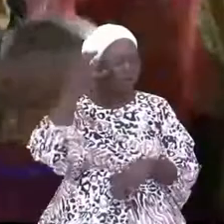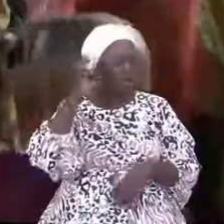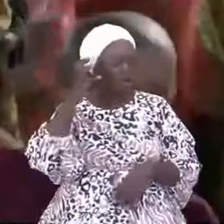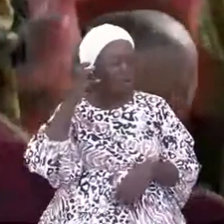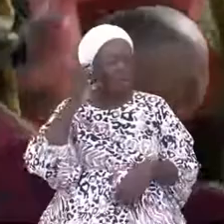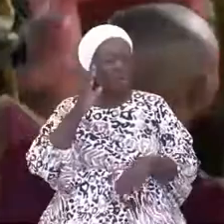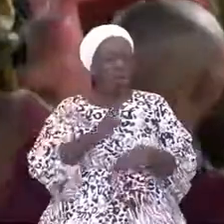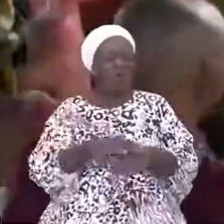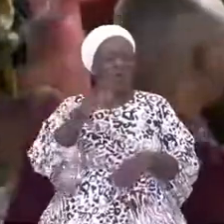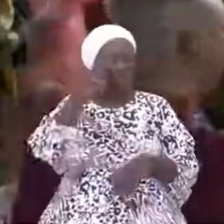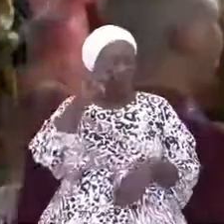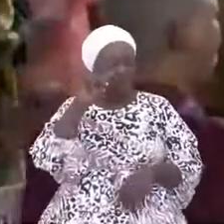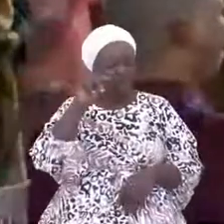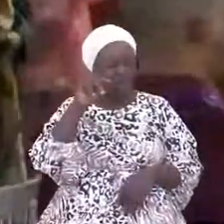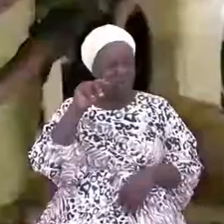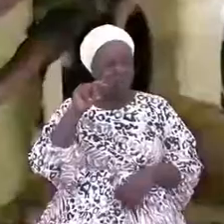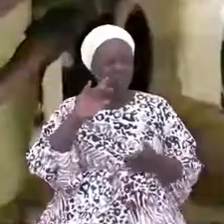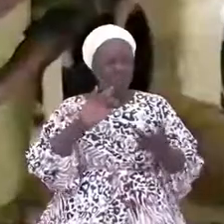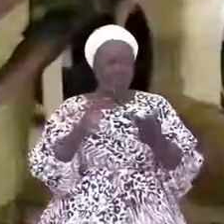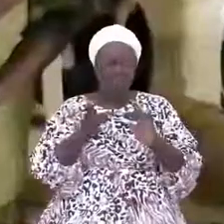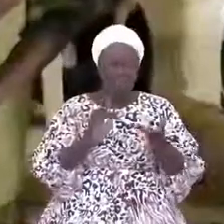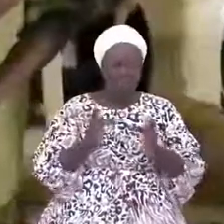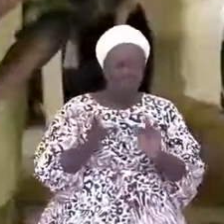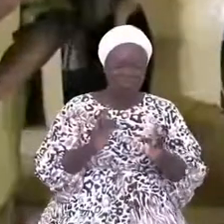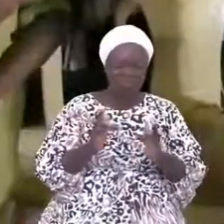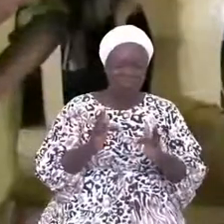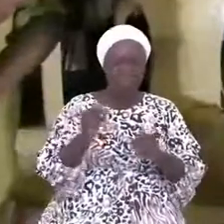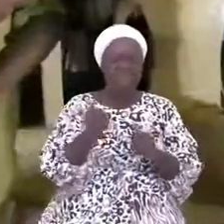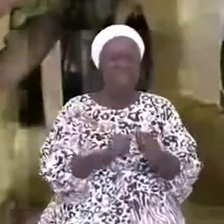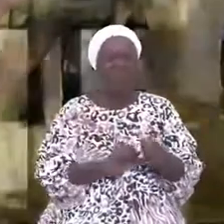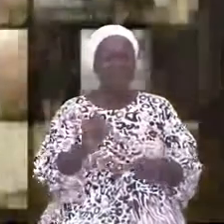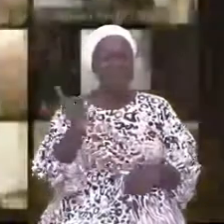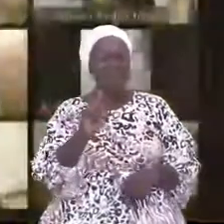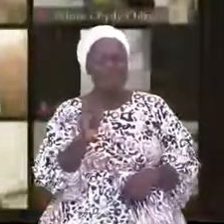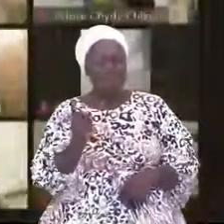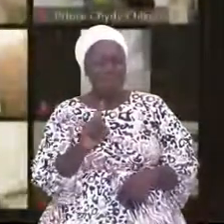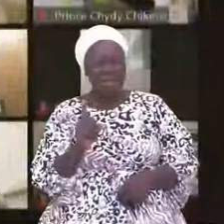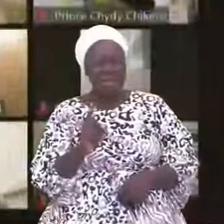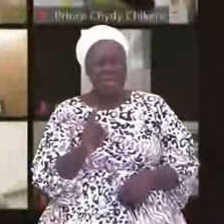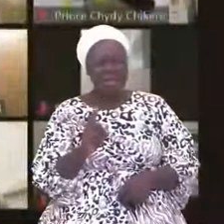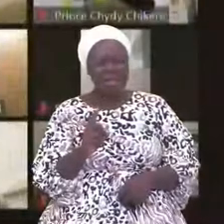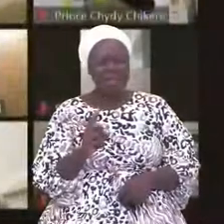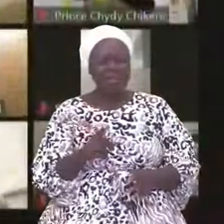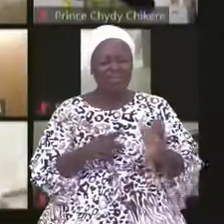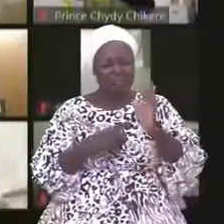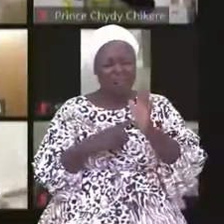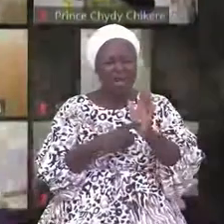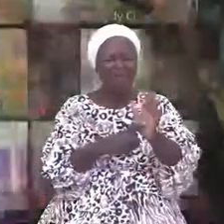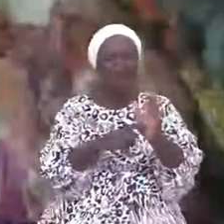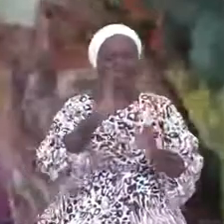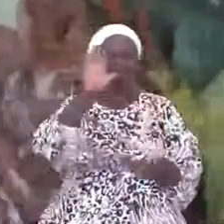à la radio, à la télévision, en ligne,